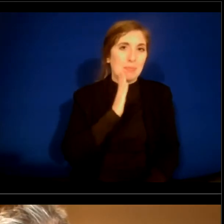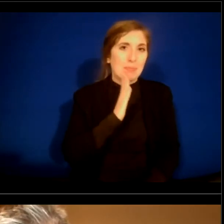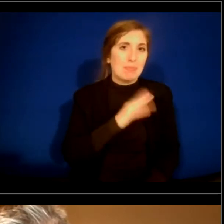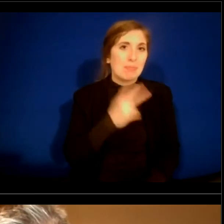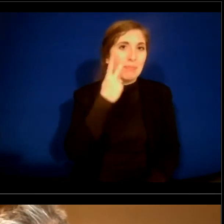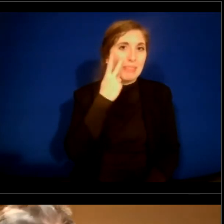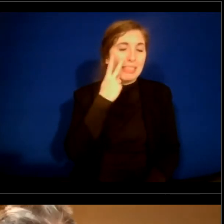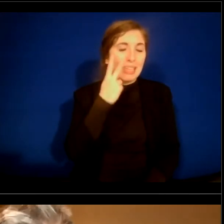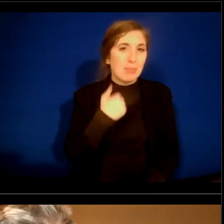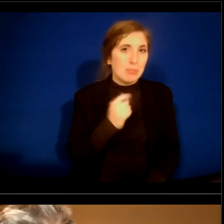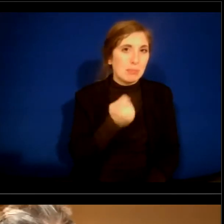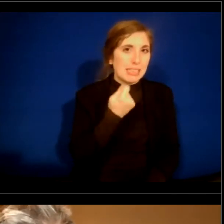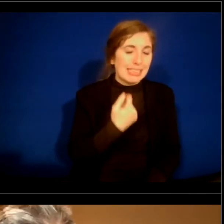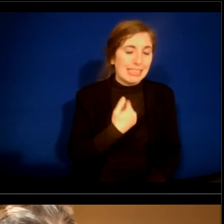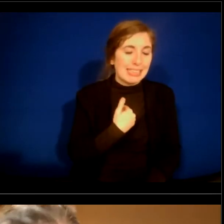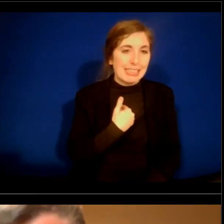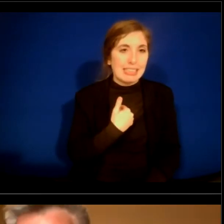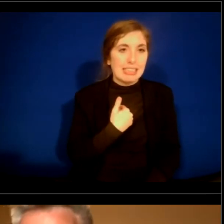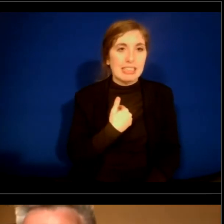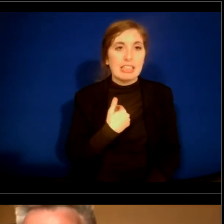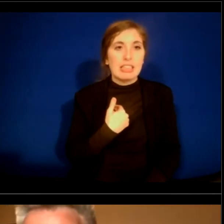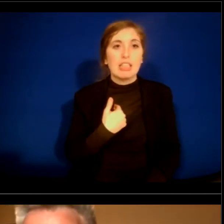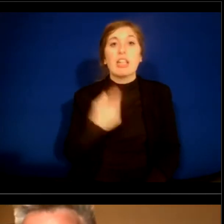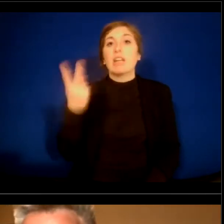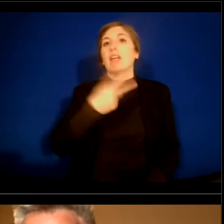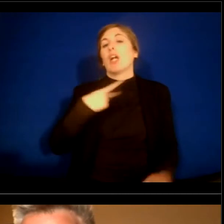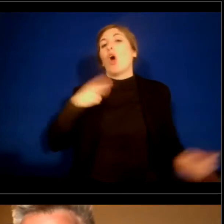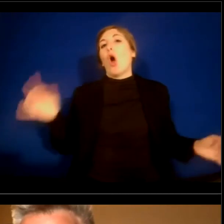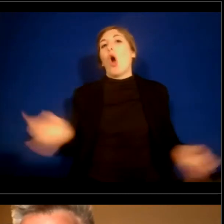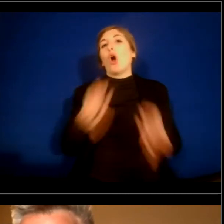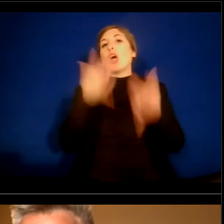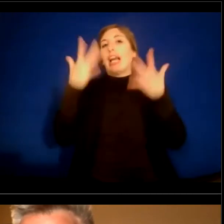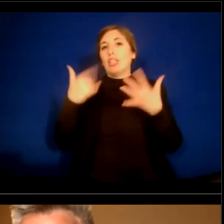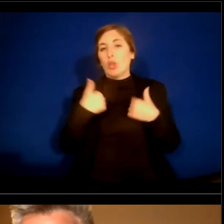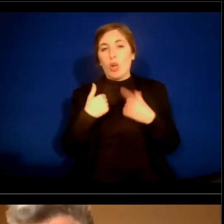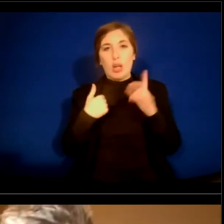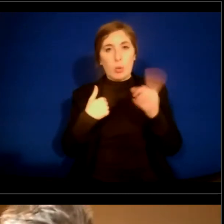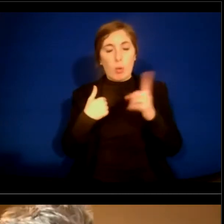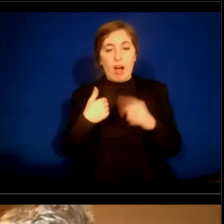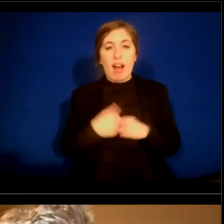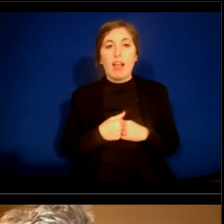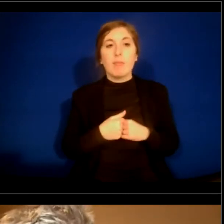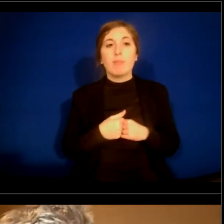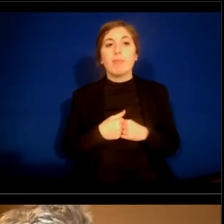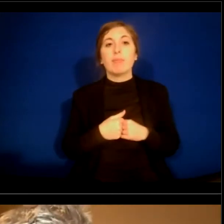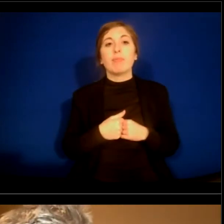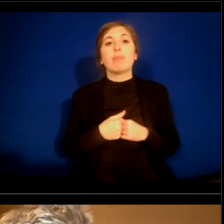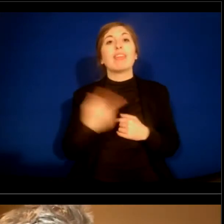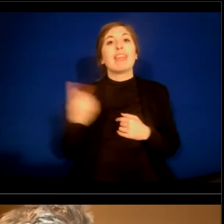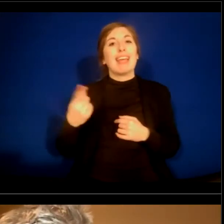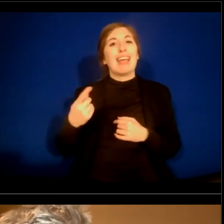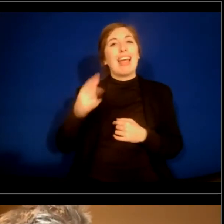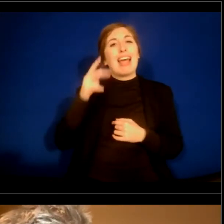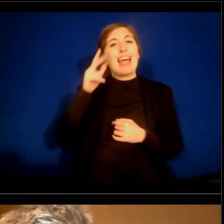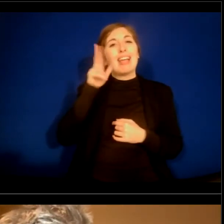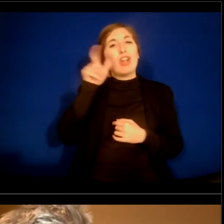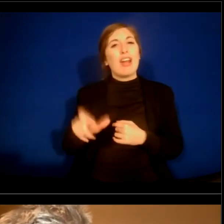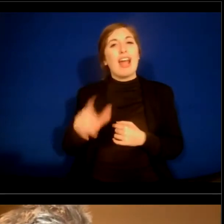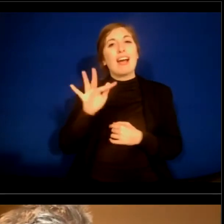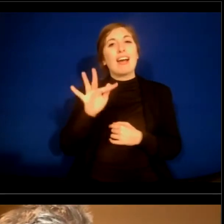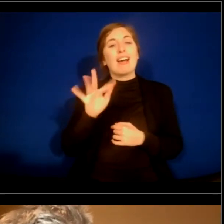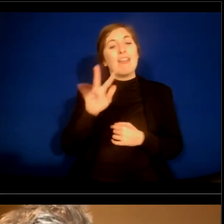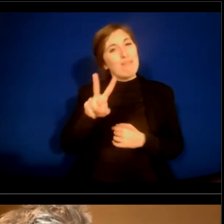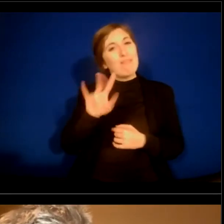qualcosa. Intanto colgo l'occasione per rispondere a Vincenzina che ha scritto cosa possiamo fare